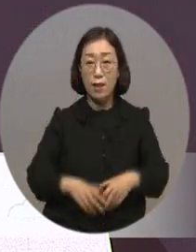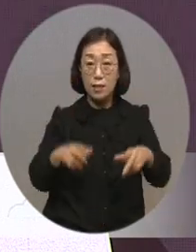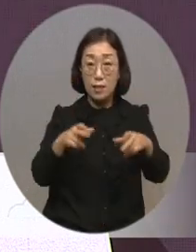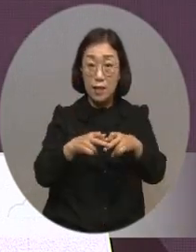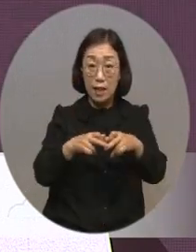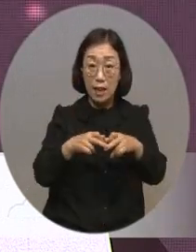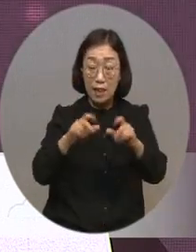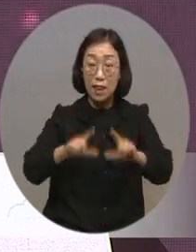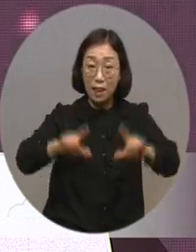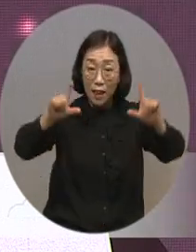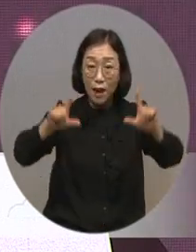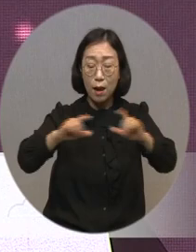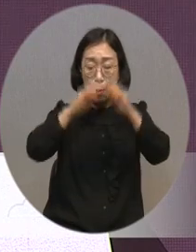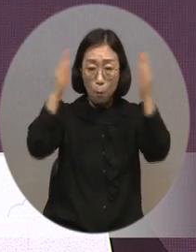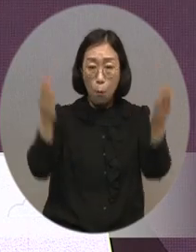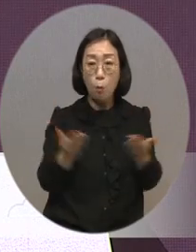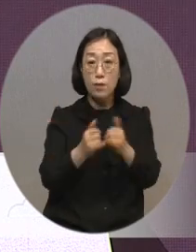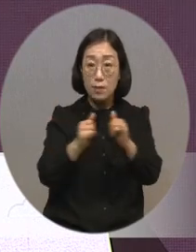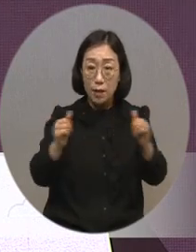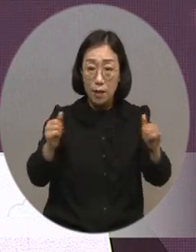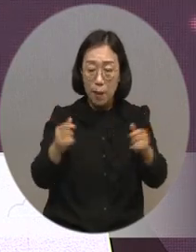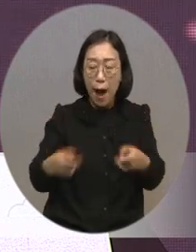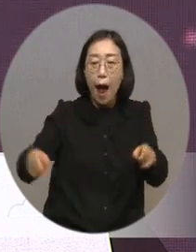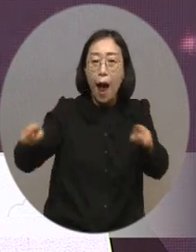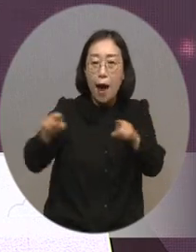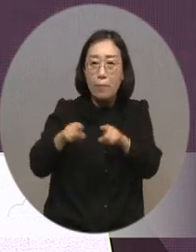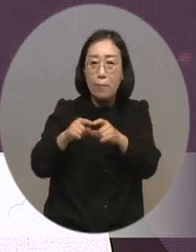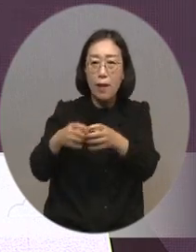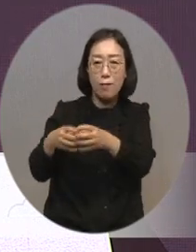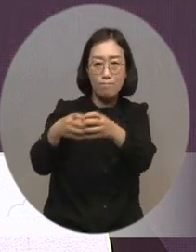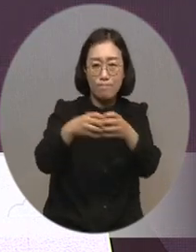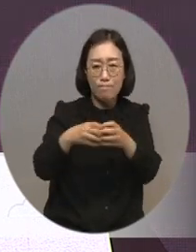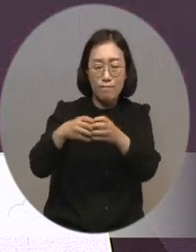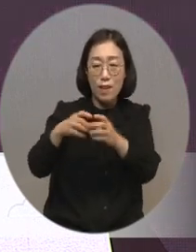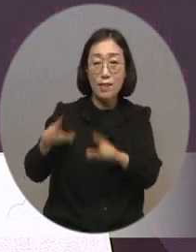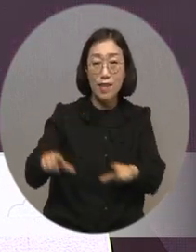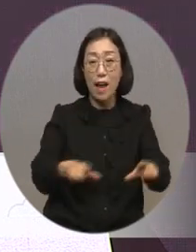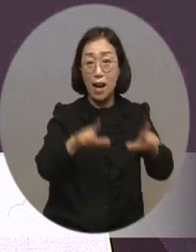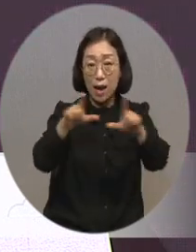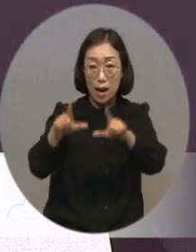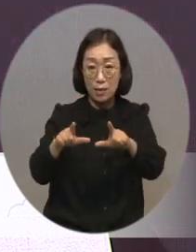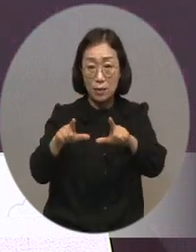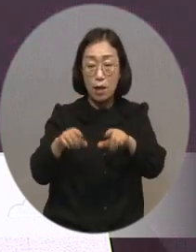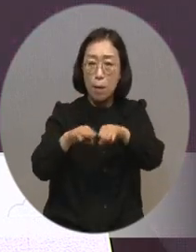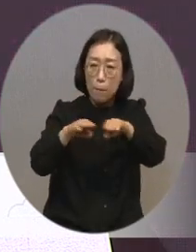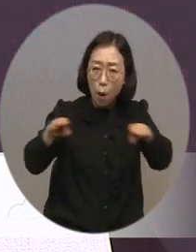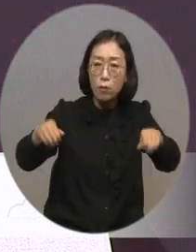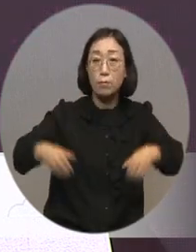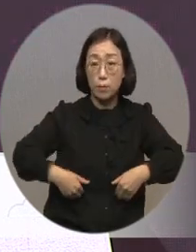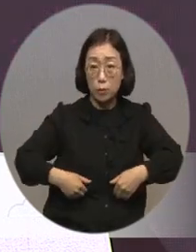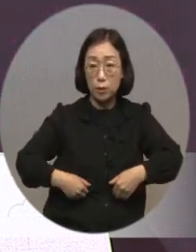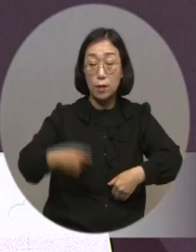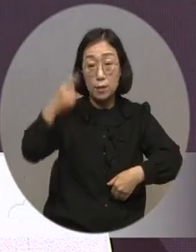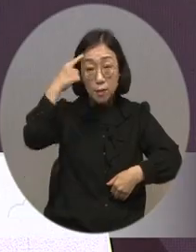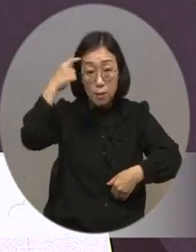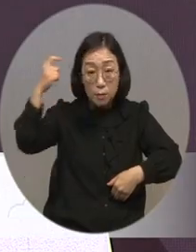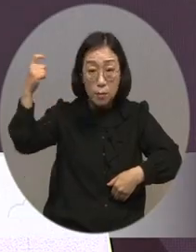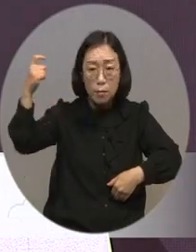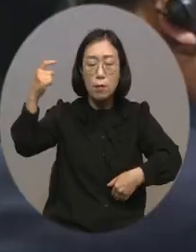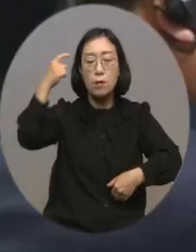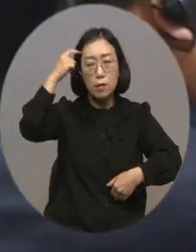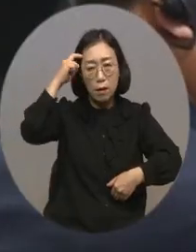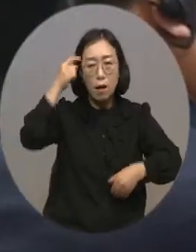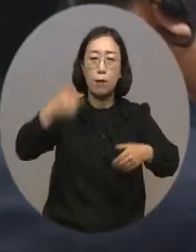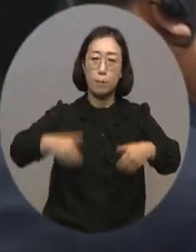날은 국민 모두가 장애인과 함께 살아갈 공동체를 만들어가야 한다는 것을 되새기는 날이어야